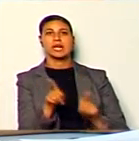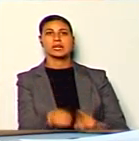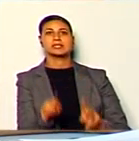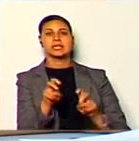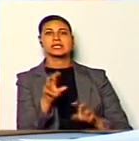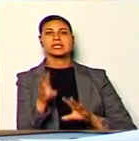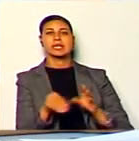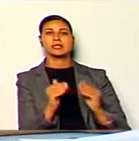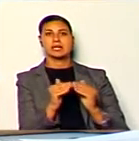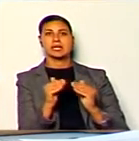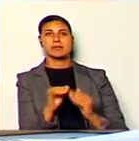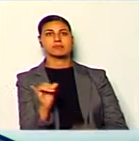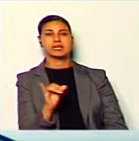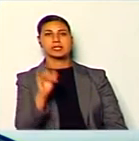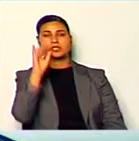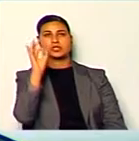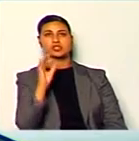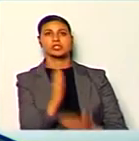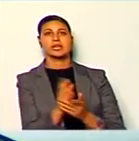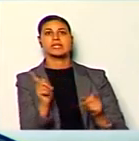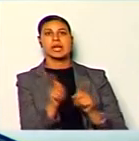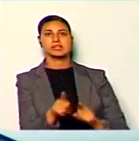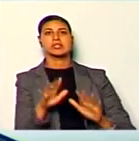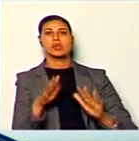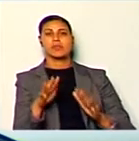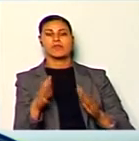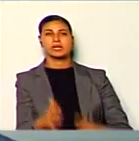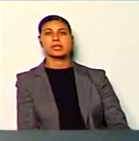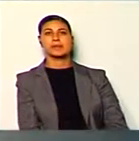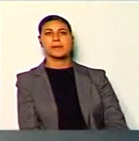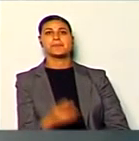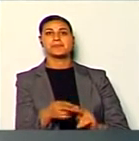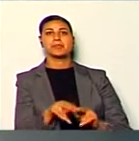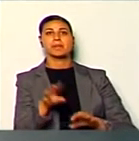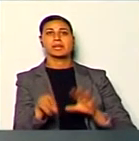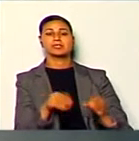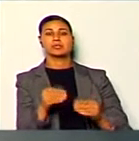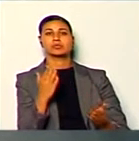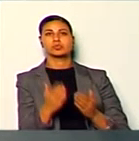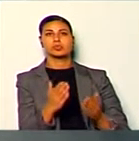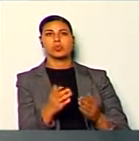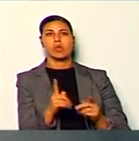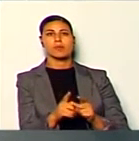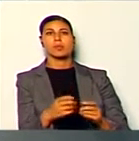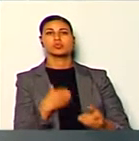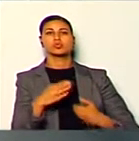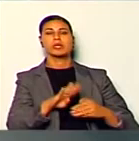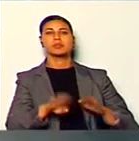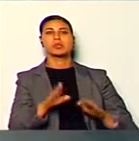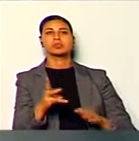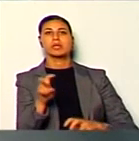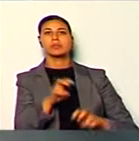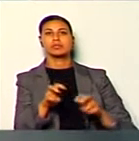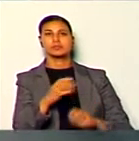ტიპის დასახლებები, სადაც ხშირია ასეთი სტიქიური მოვლენები. Ამ განსახლებისათვის შესაფერისი უსაფრთხო ადგილები უნდა